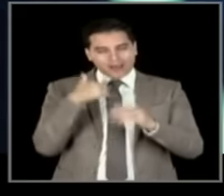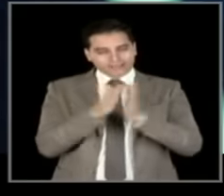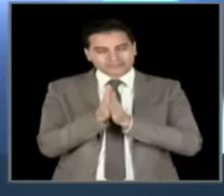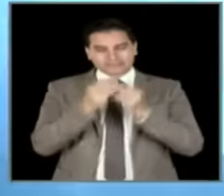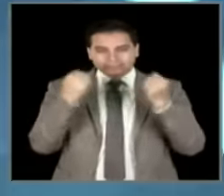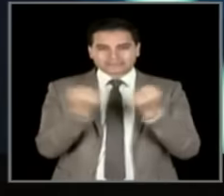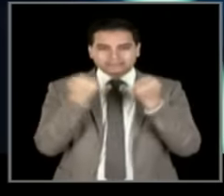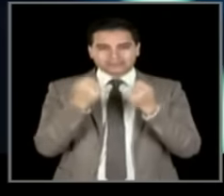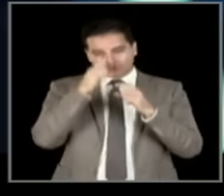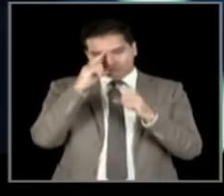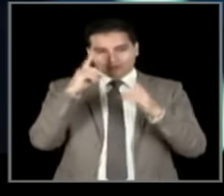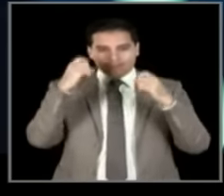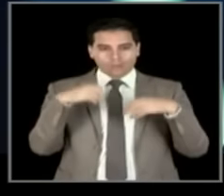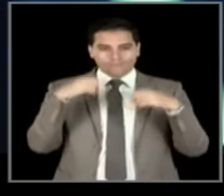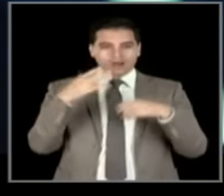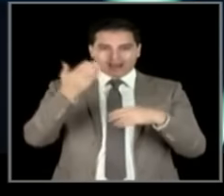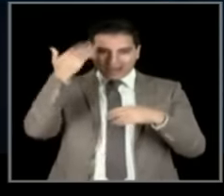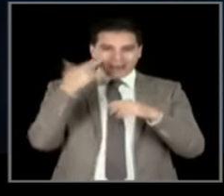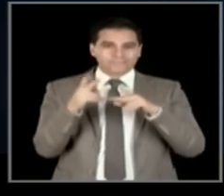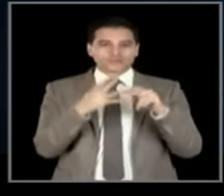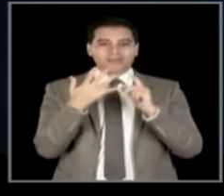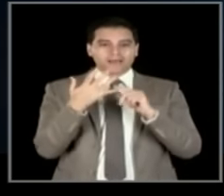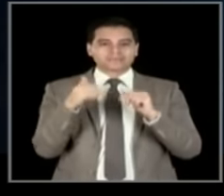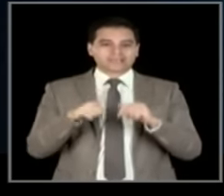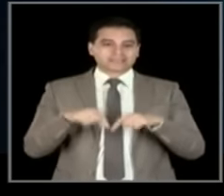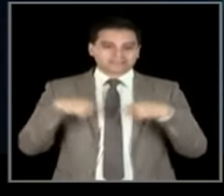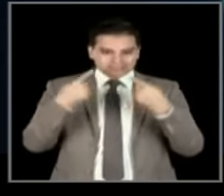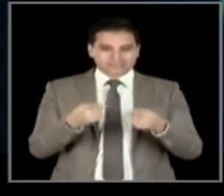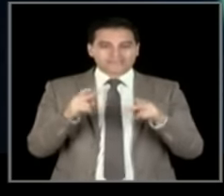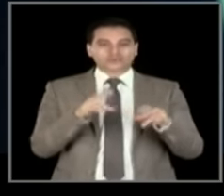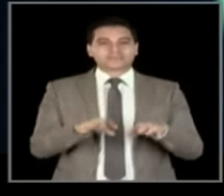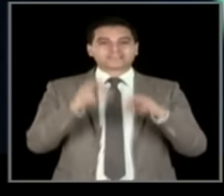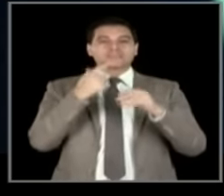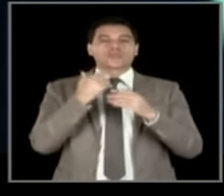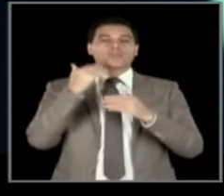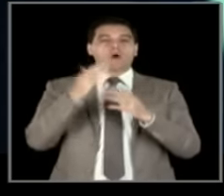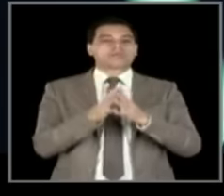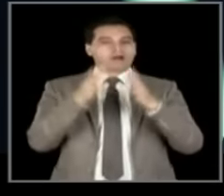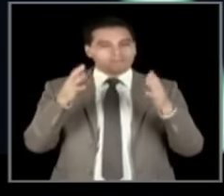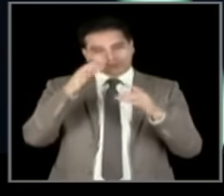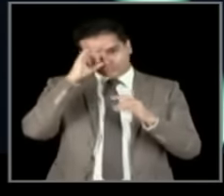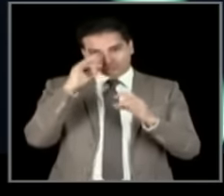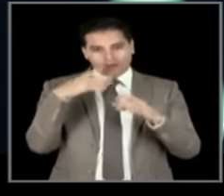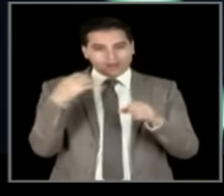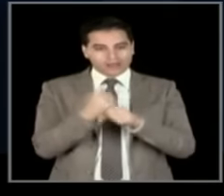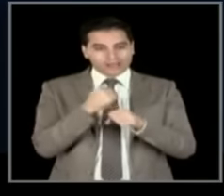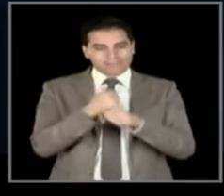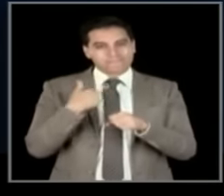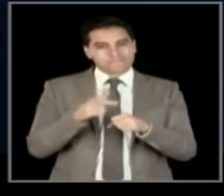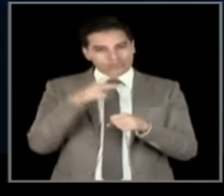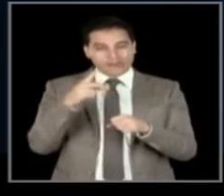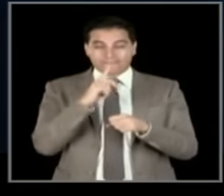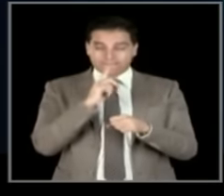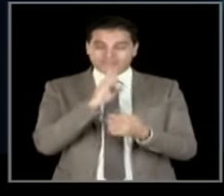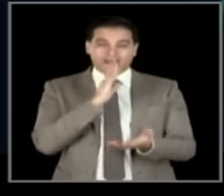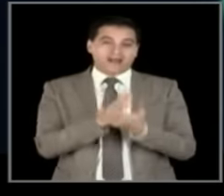الله ربنا يوفقنا. أنا شاركت في الموسم الخامس، النهاردة عندنا طموحات أكبر إن شاء الله، دوري مختلف شوية بس